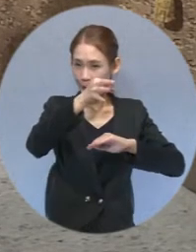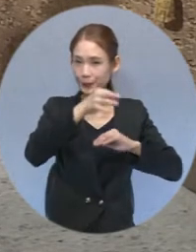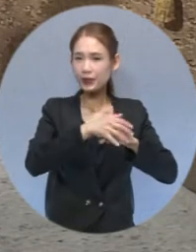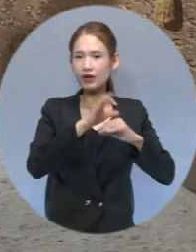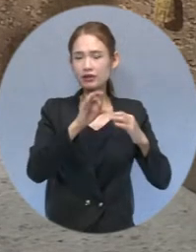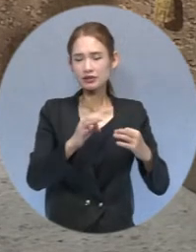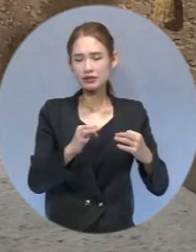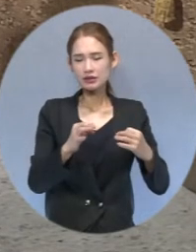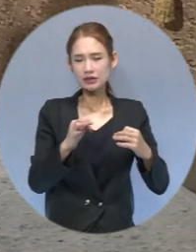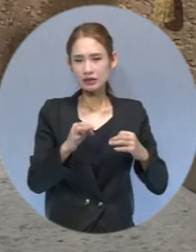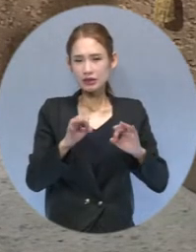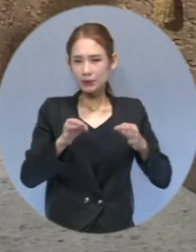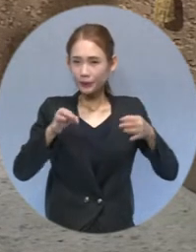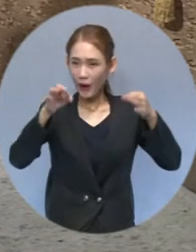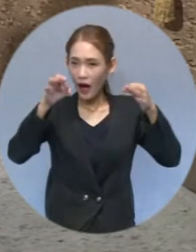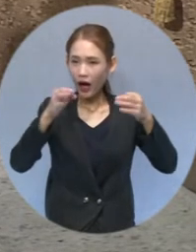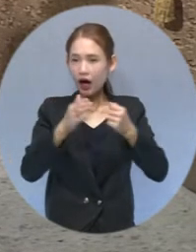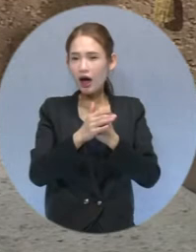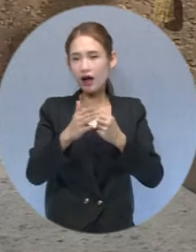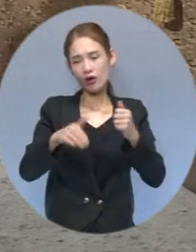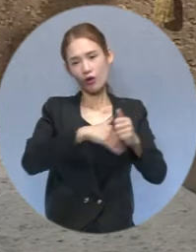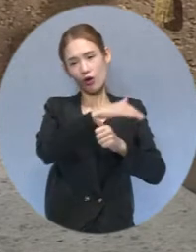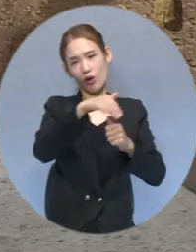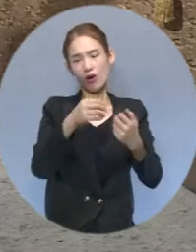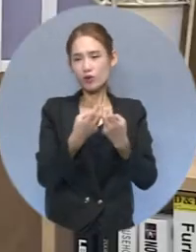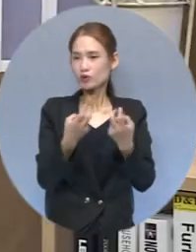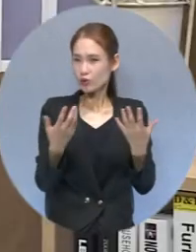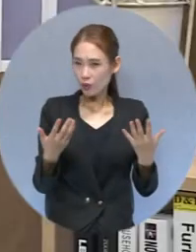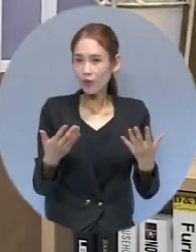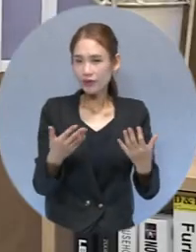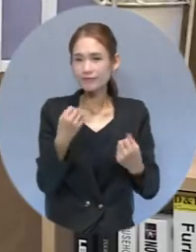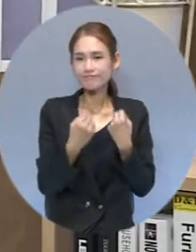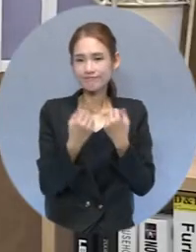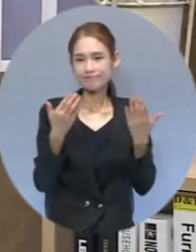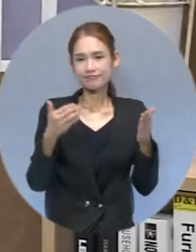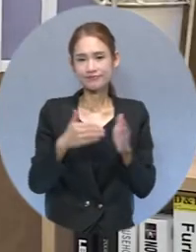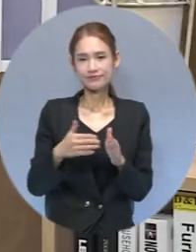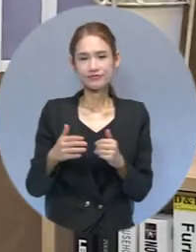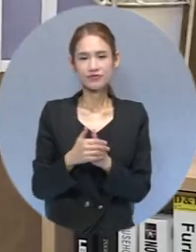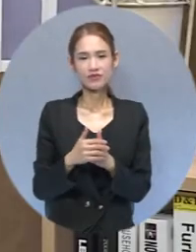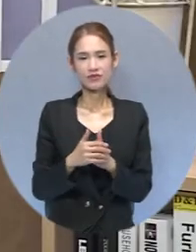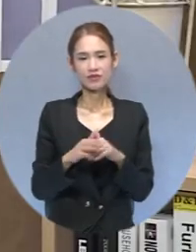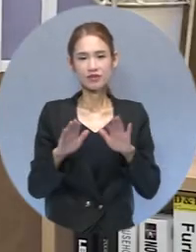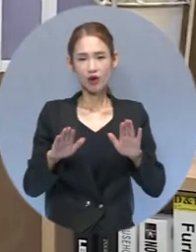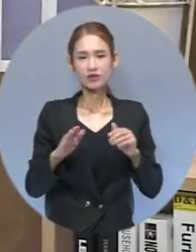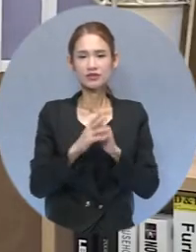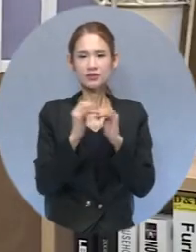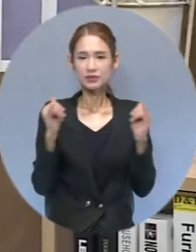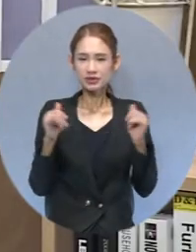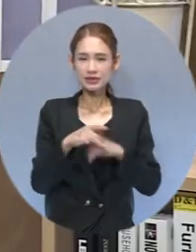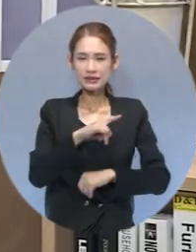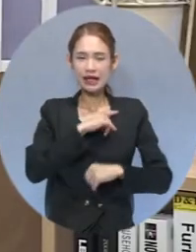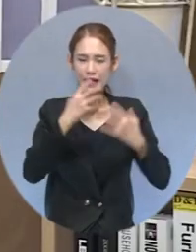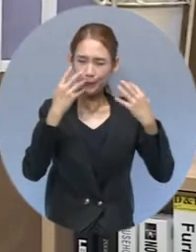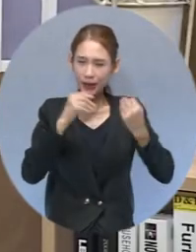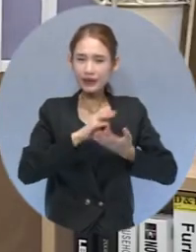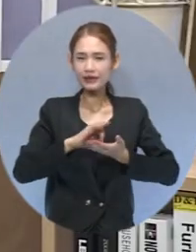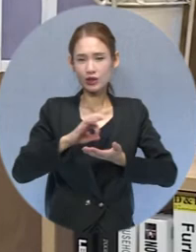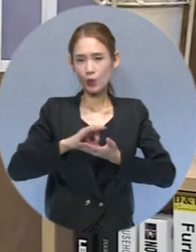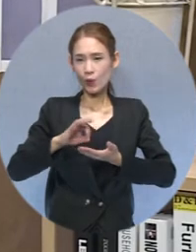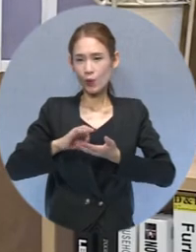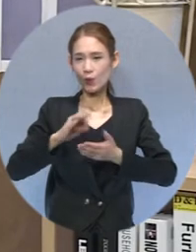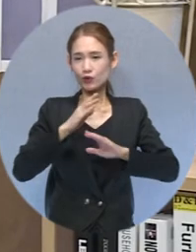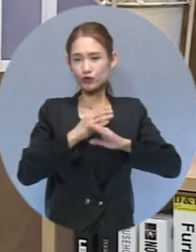인상에 대해서는 좀 불가피한 상황이 돼버렸다 이렇게 네. 설명을 해주셨는데 사실 이제 현재 시민들이 정말 가장 많이 이용하는 이